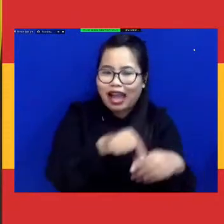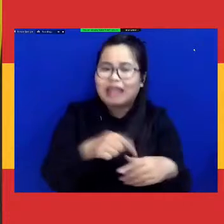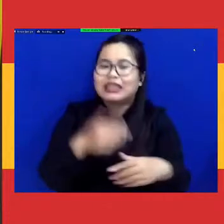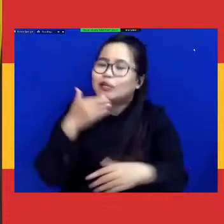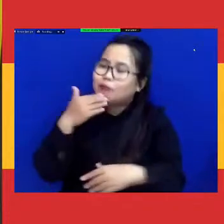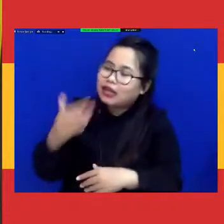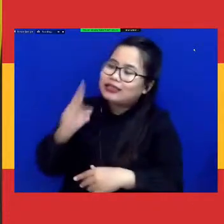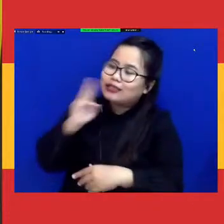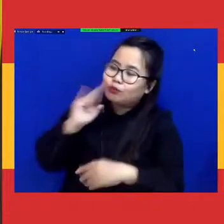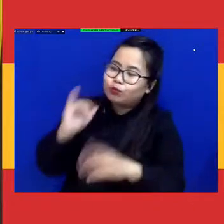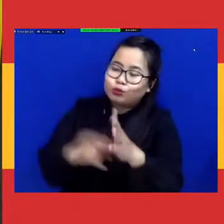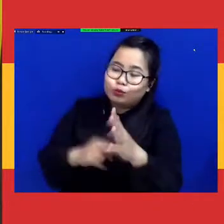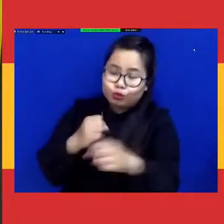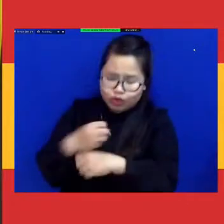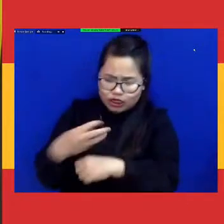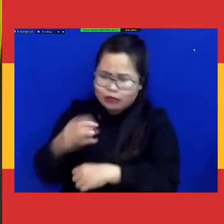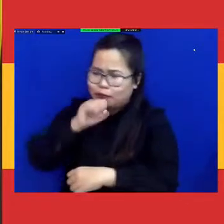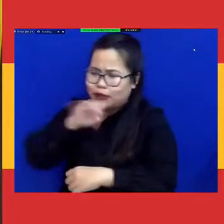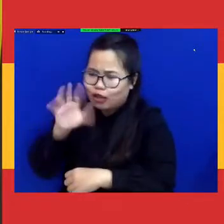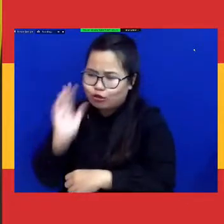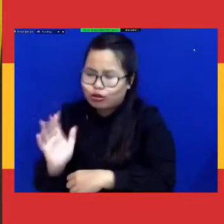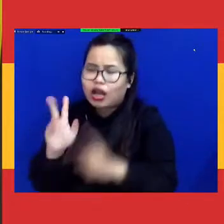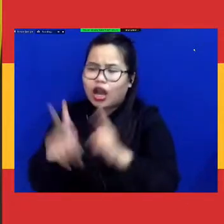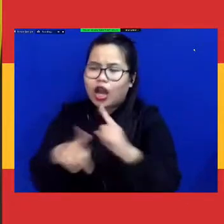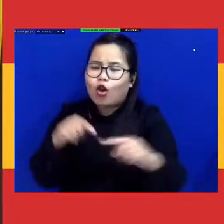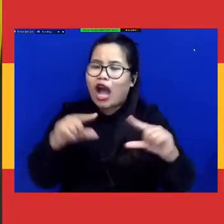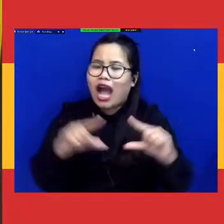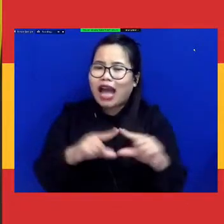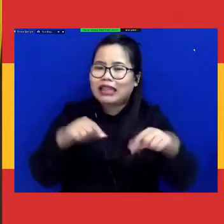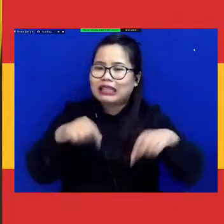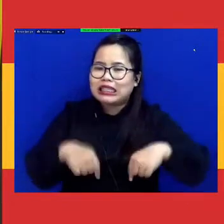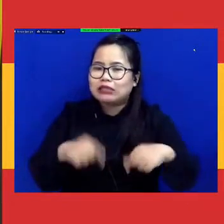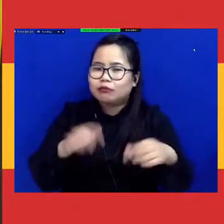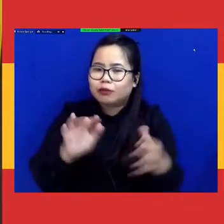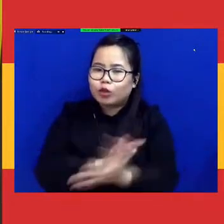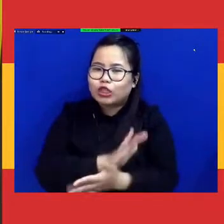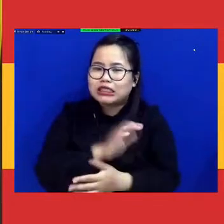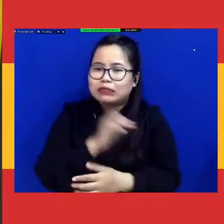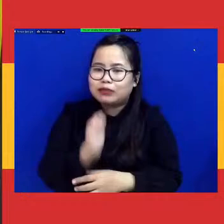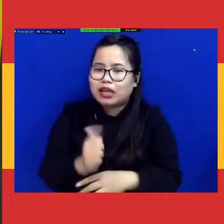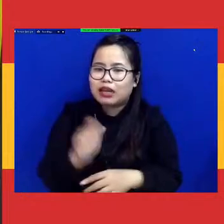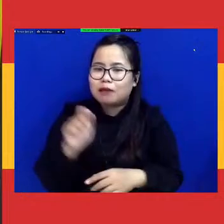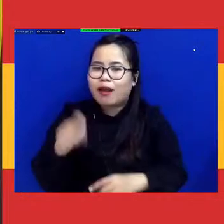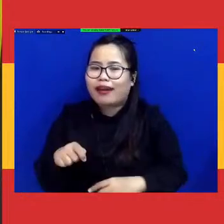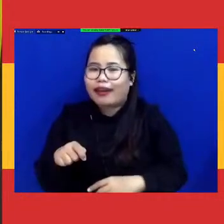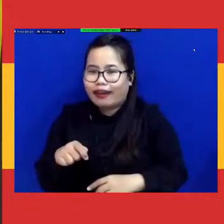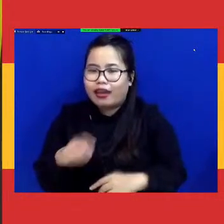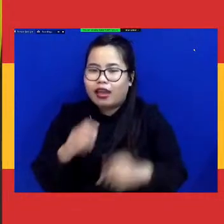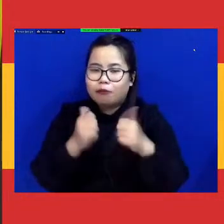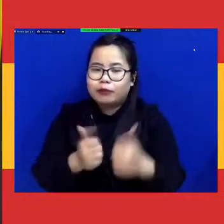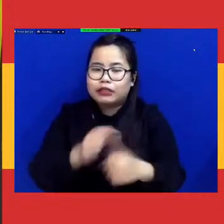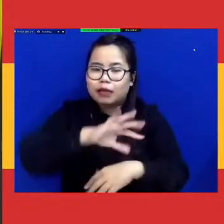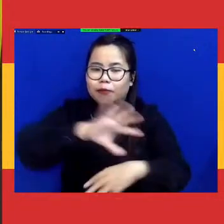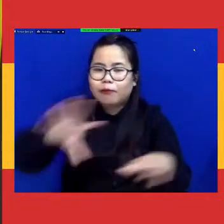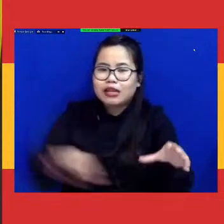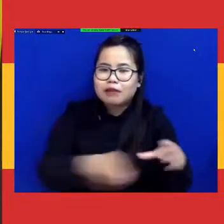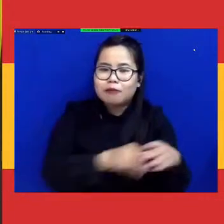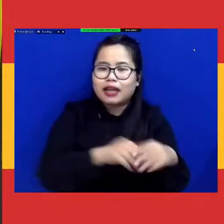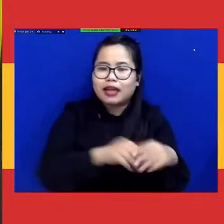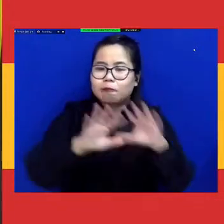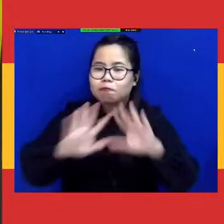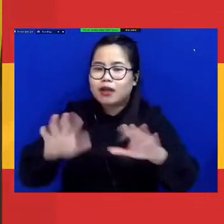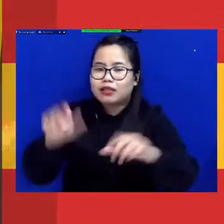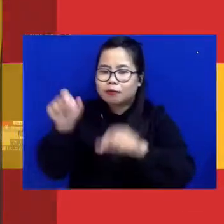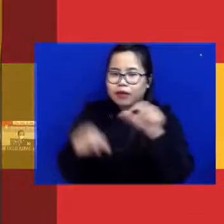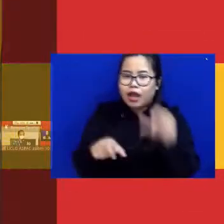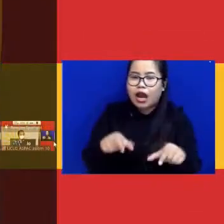tadi sudah mengatakan bahwa alat ini potensial untuk digunakan untuk melibatkan lebih banyak pihak apalagi